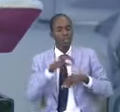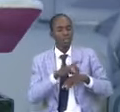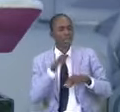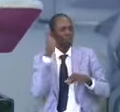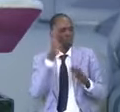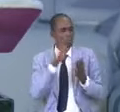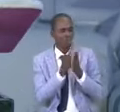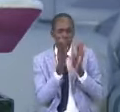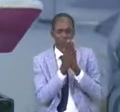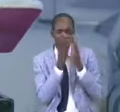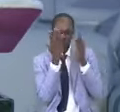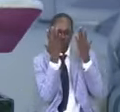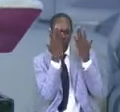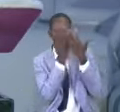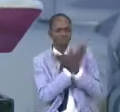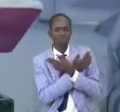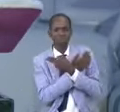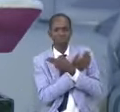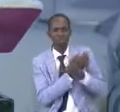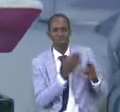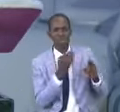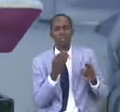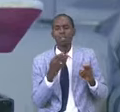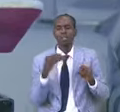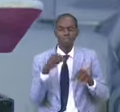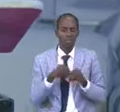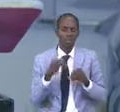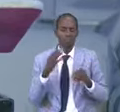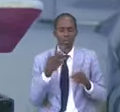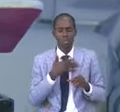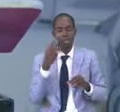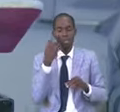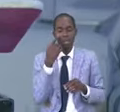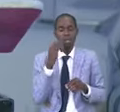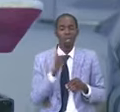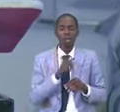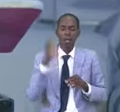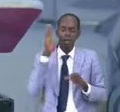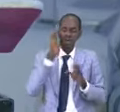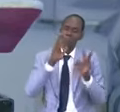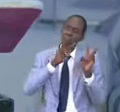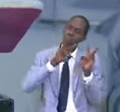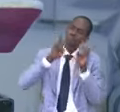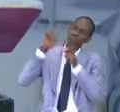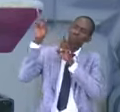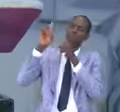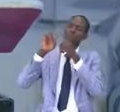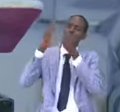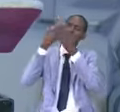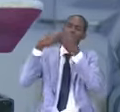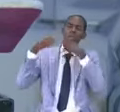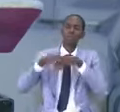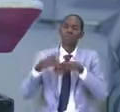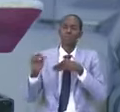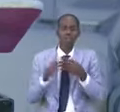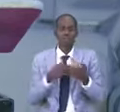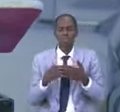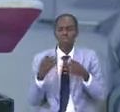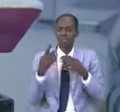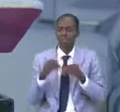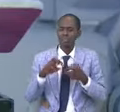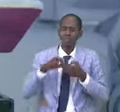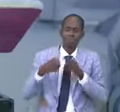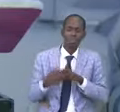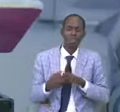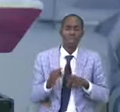les choses terrestres en dépit je regarde vers le ciel sans truc sans tenir compte des temps d'épreuves des temps de difficultés